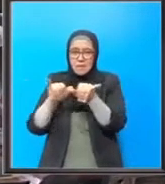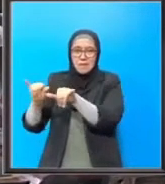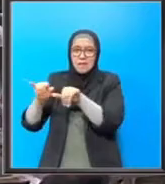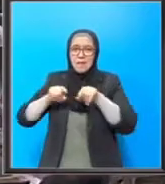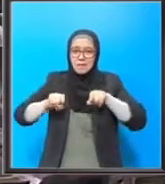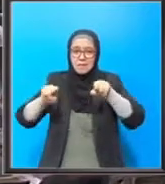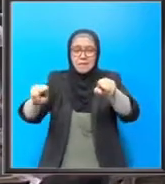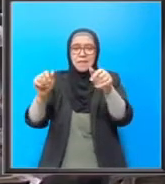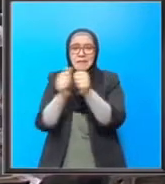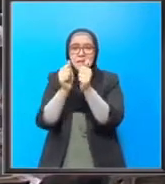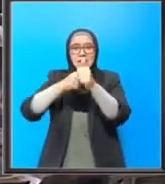assalamualaikum warahmatullah wabarakatuh